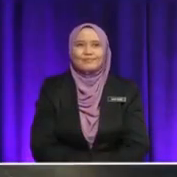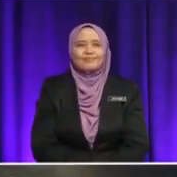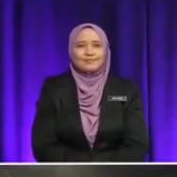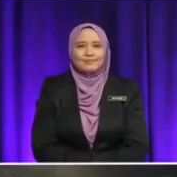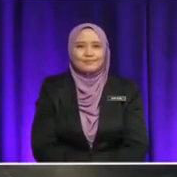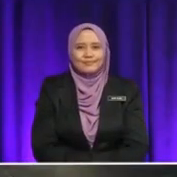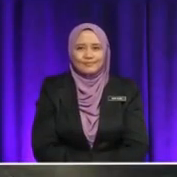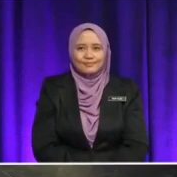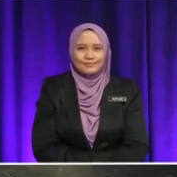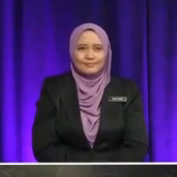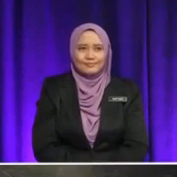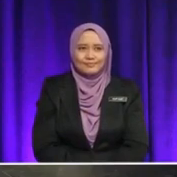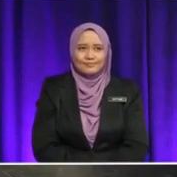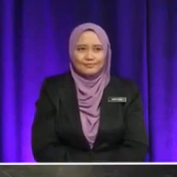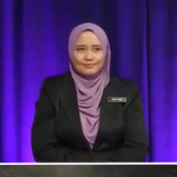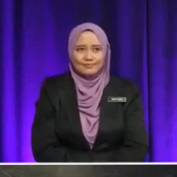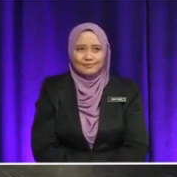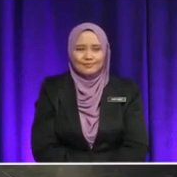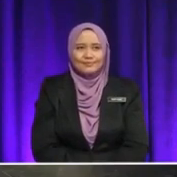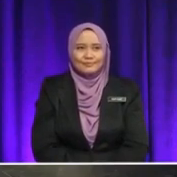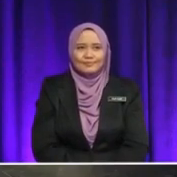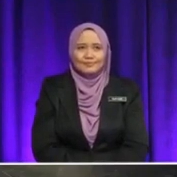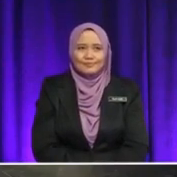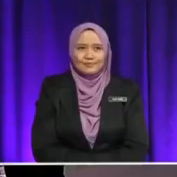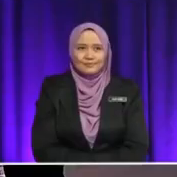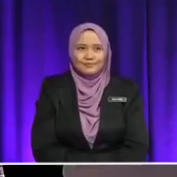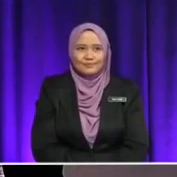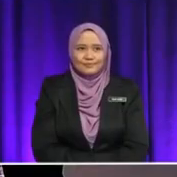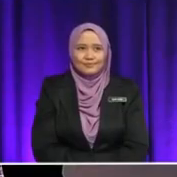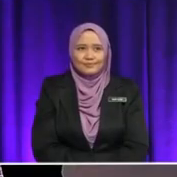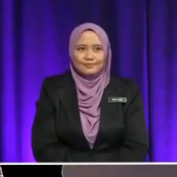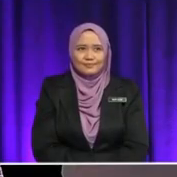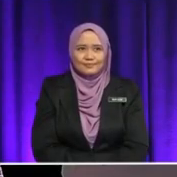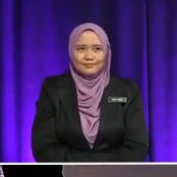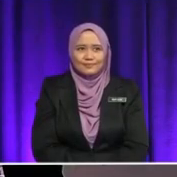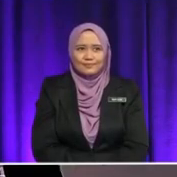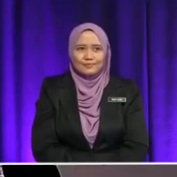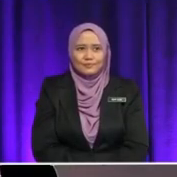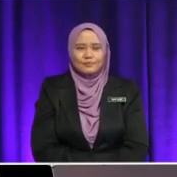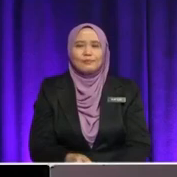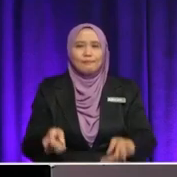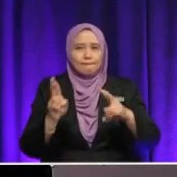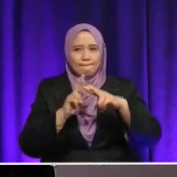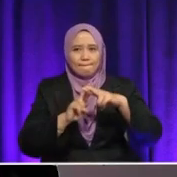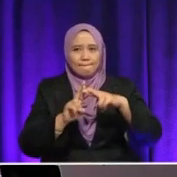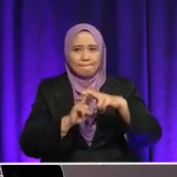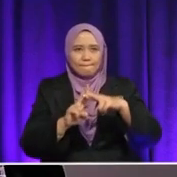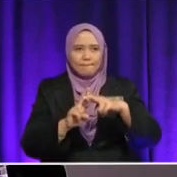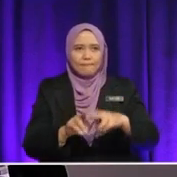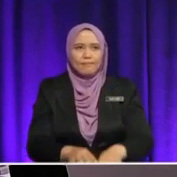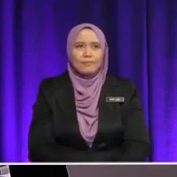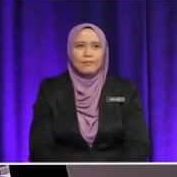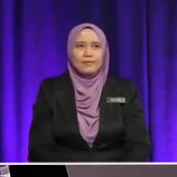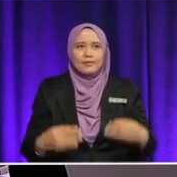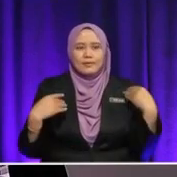ah ah hai hai rumuskan taju ini air selesai job di Aceh yang pertama terdapat